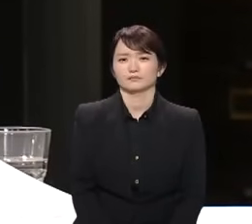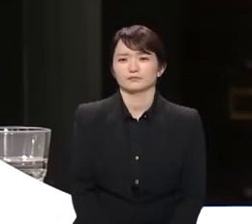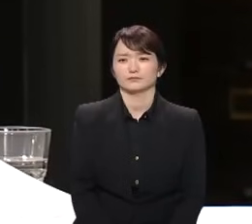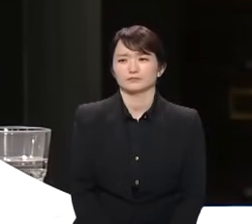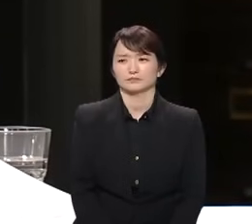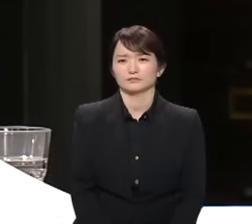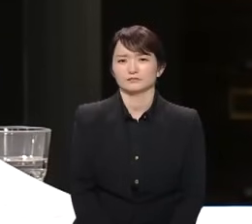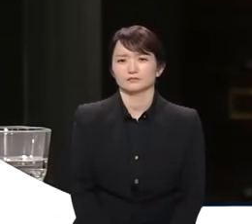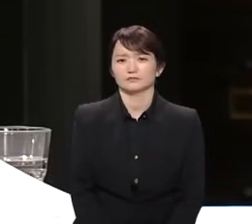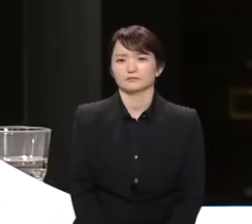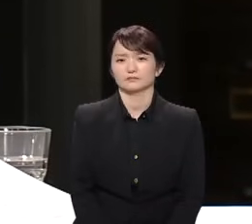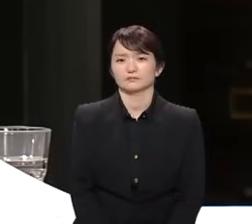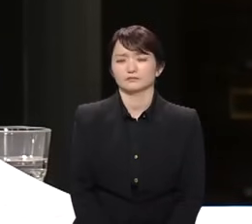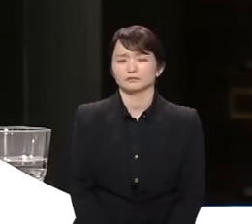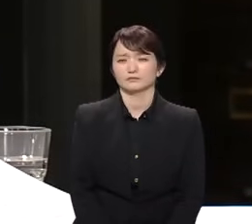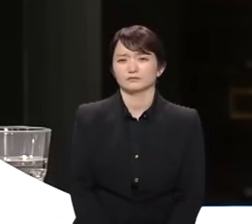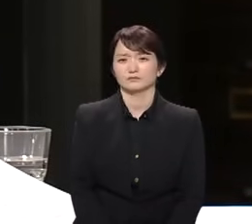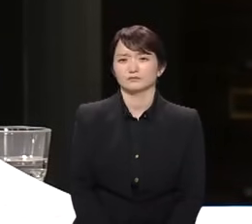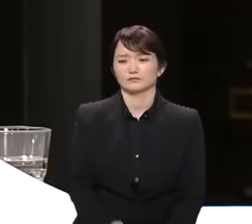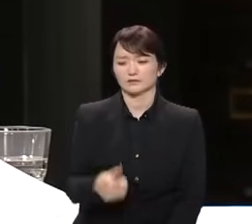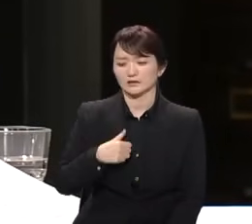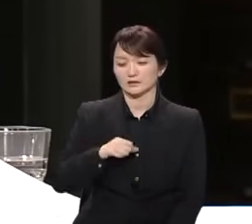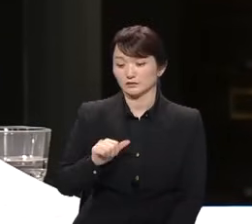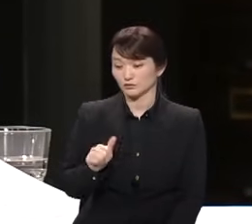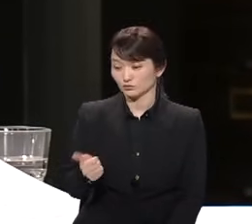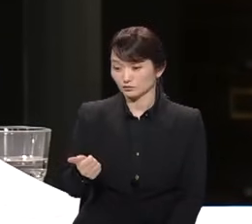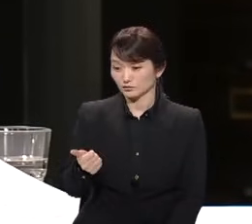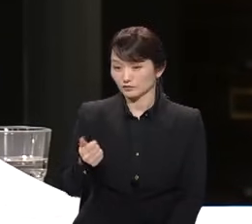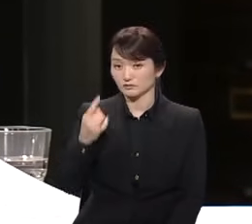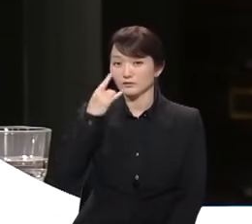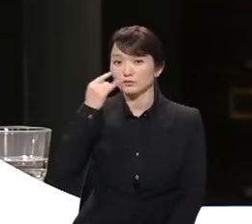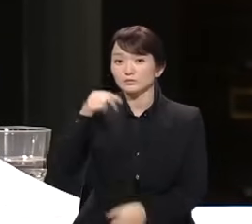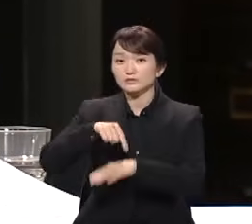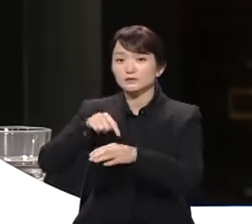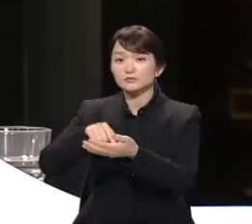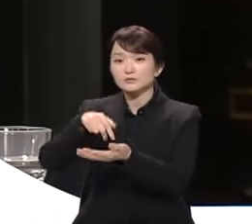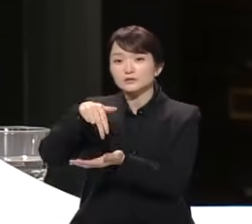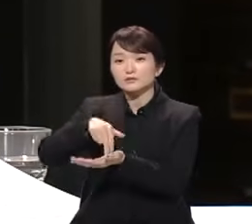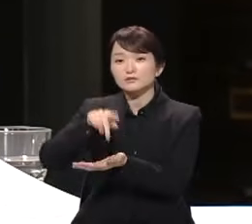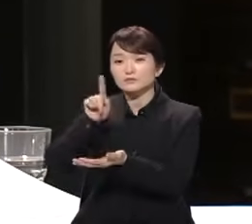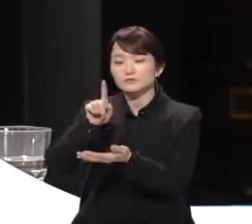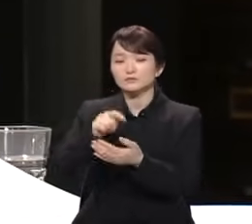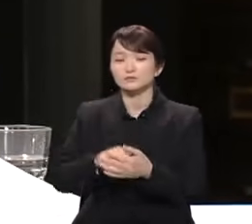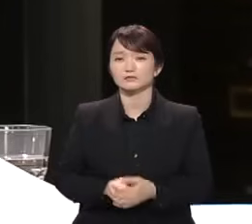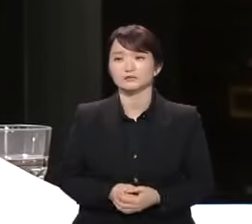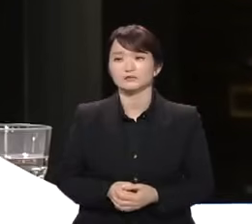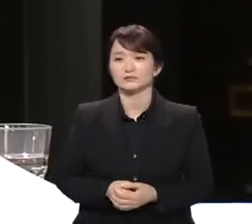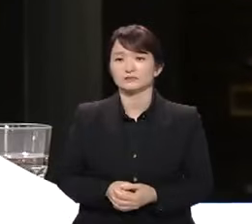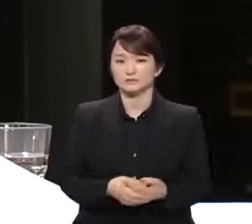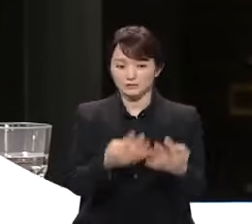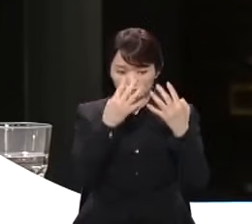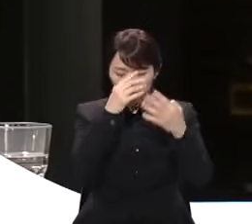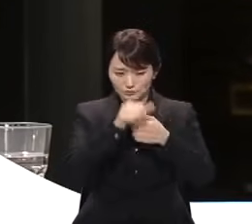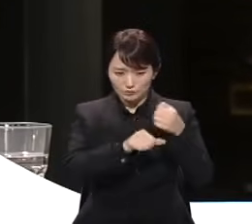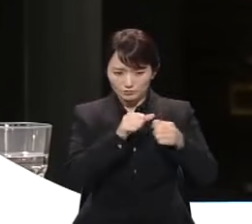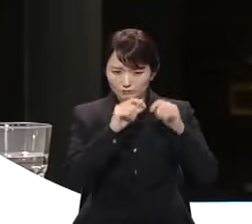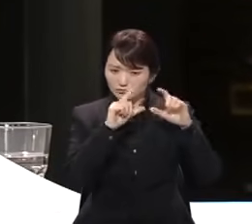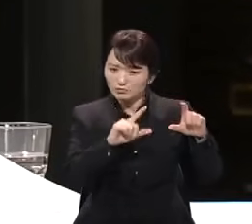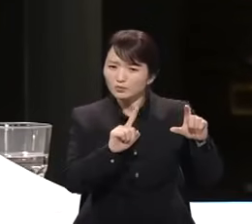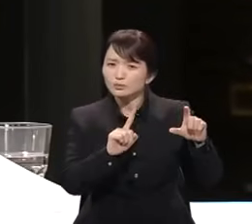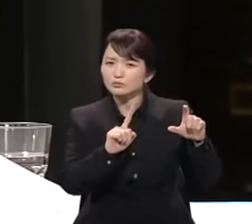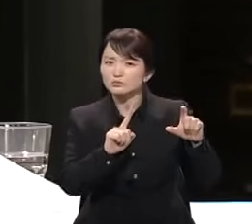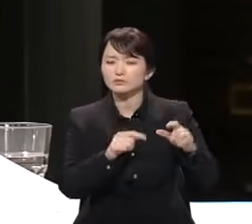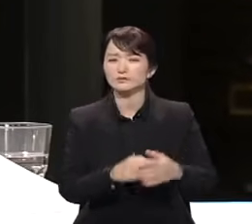고인의 어머님은 지금 어떤 상황이실까요? 징역 5년 저거 받아들일 드시고